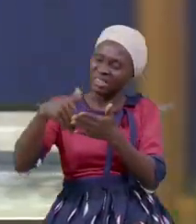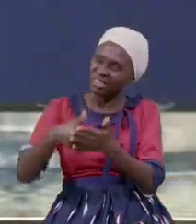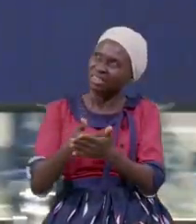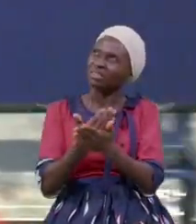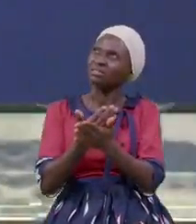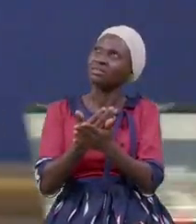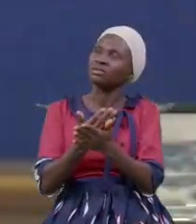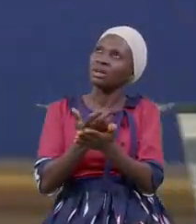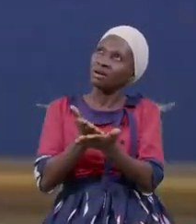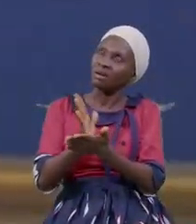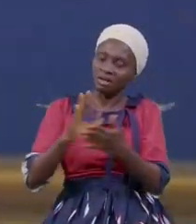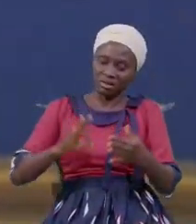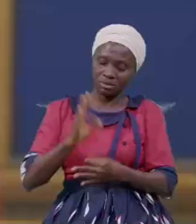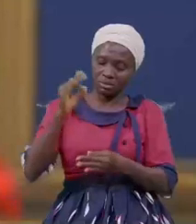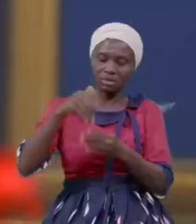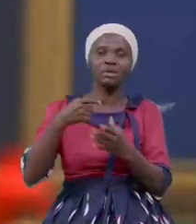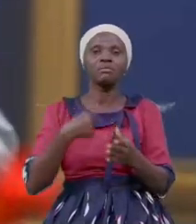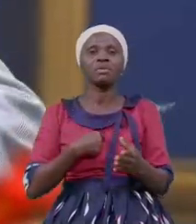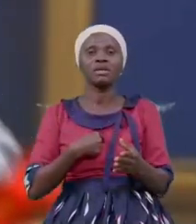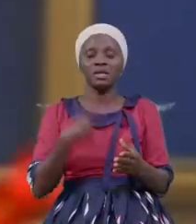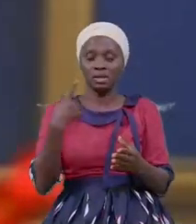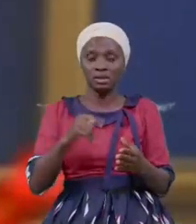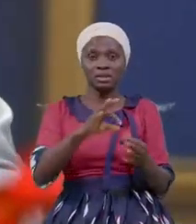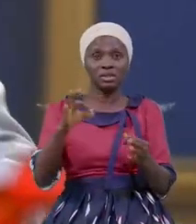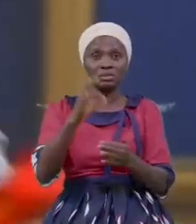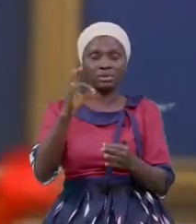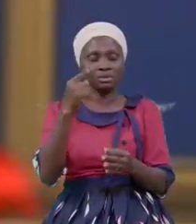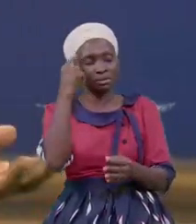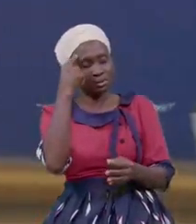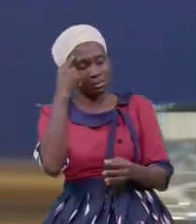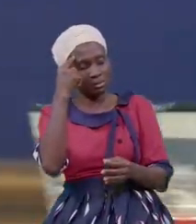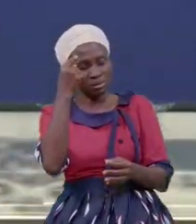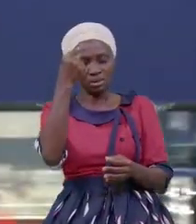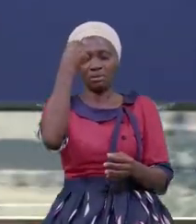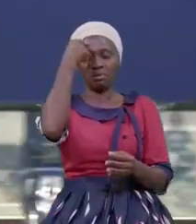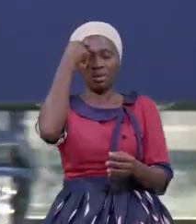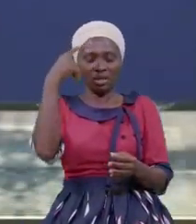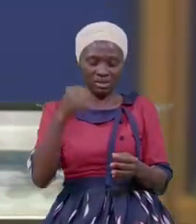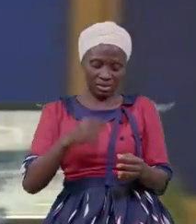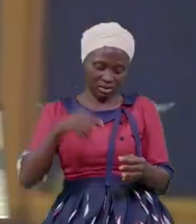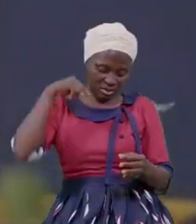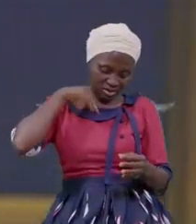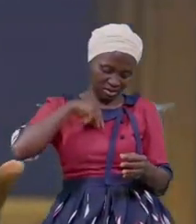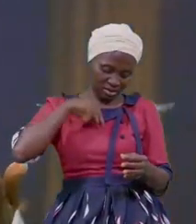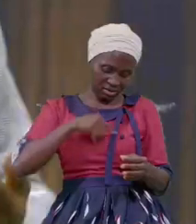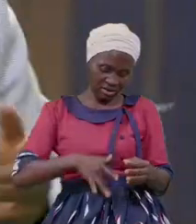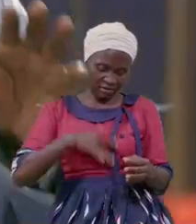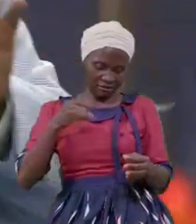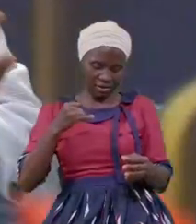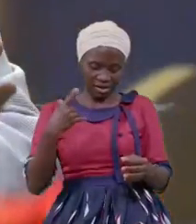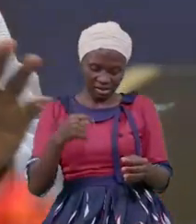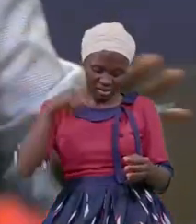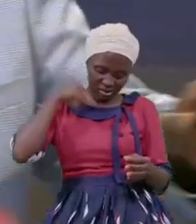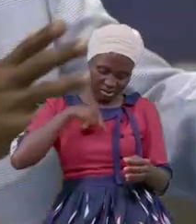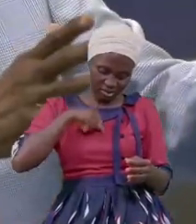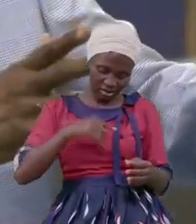cela l'esprit la pens les pensées l'esprit les sentiments les émotions